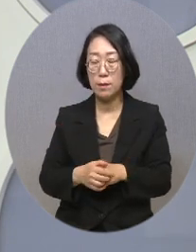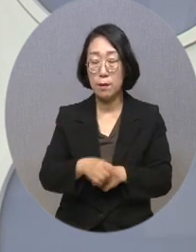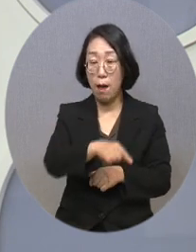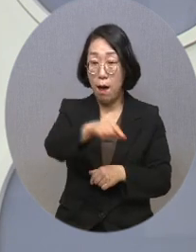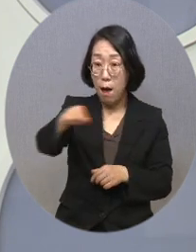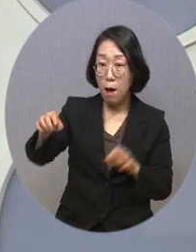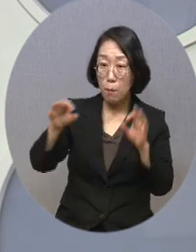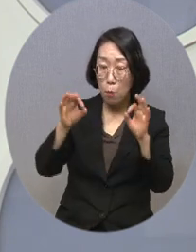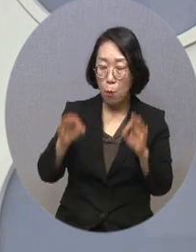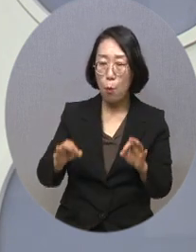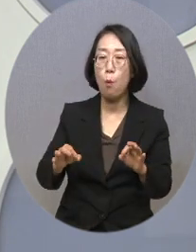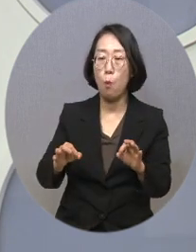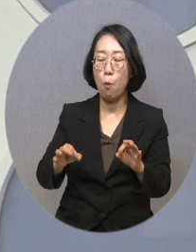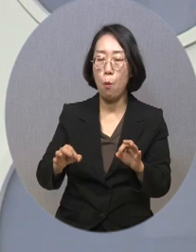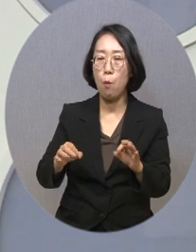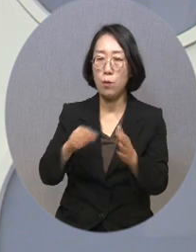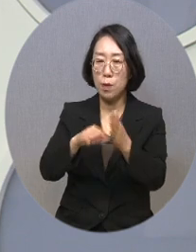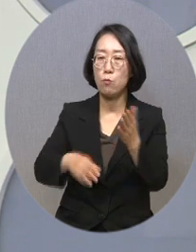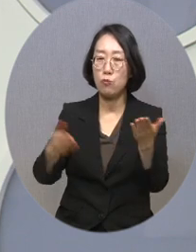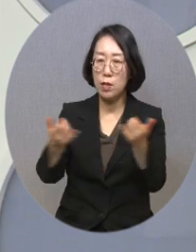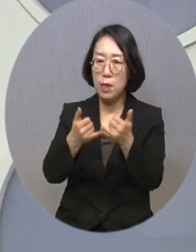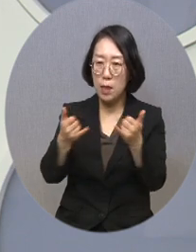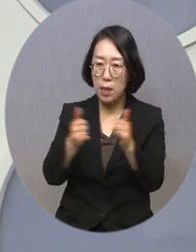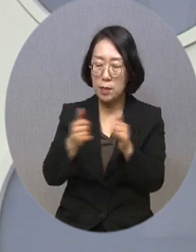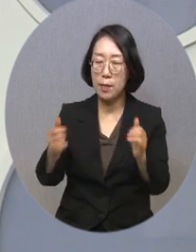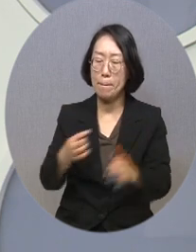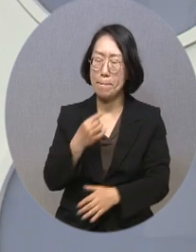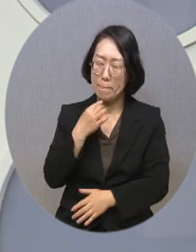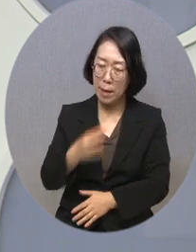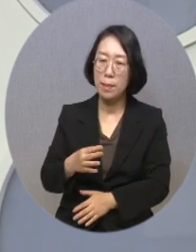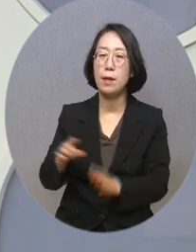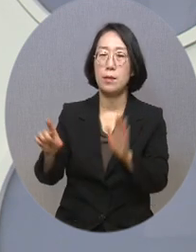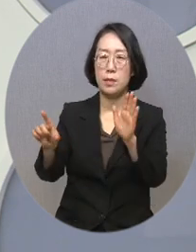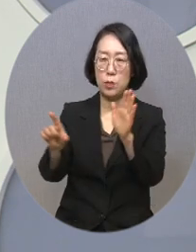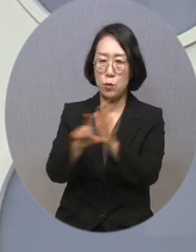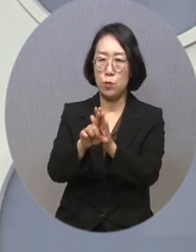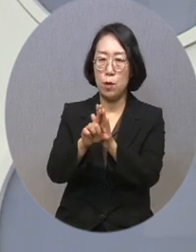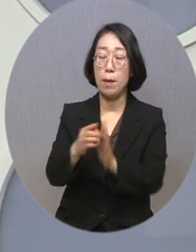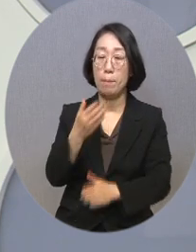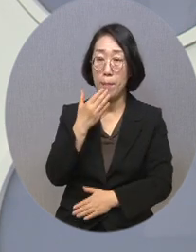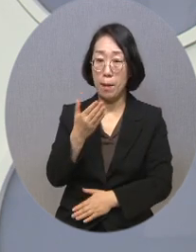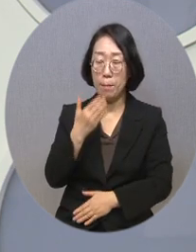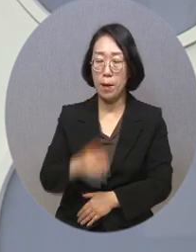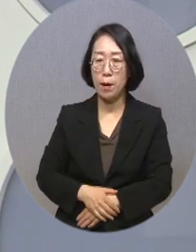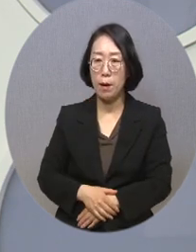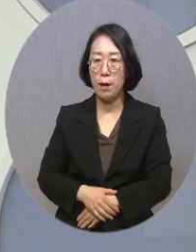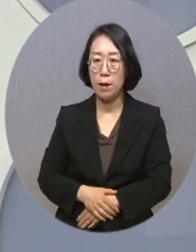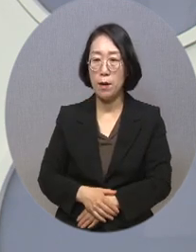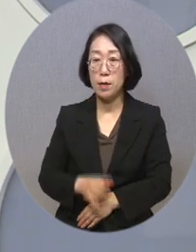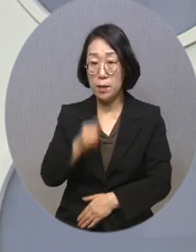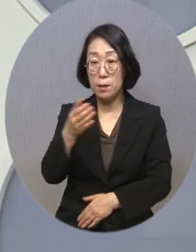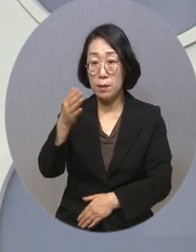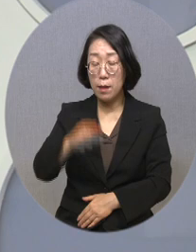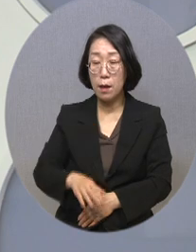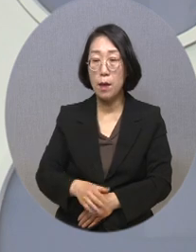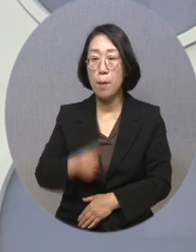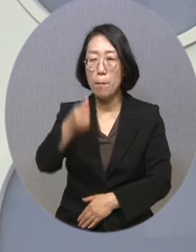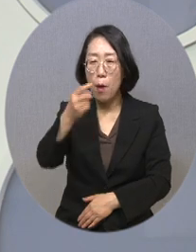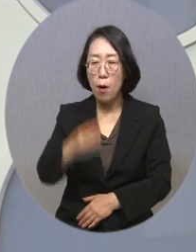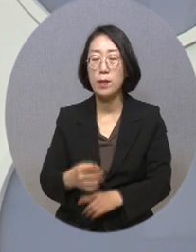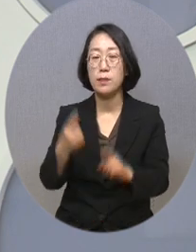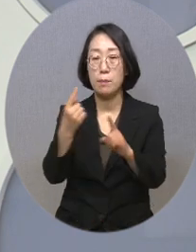수 있는 그런 계기들이 이제 됐고 또 몇 가지 이제 내부적으로 개선돼야 할 그런 부분들을 이제 개선을